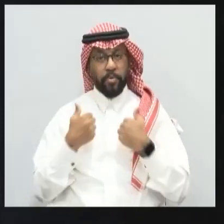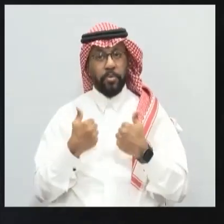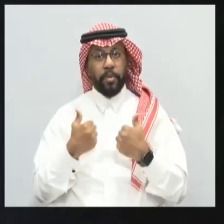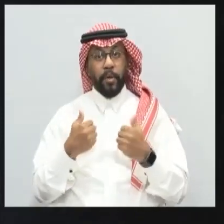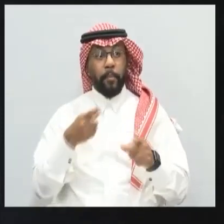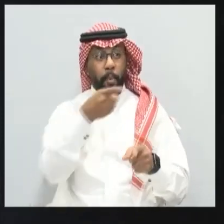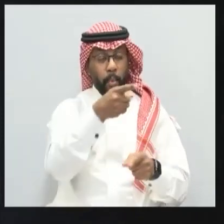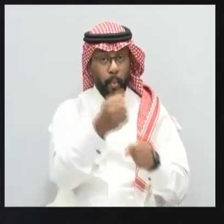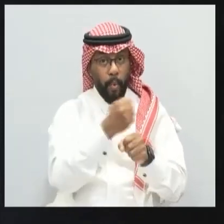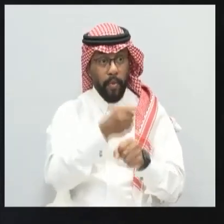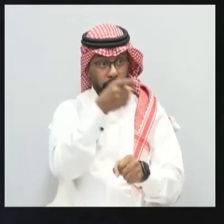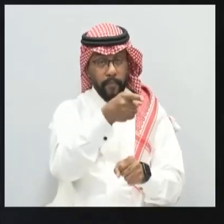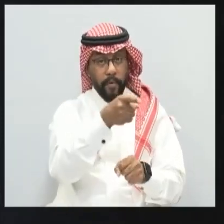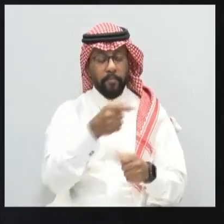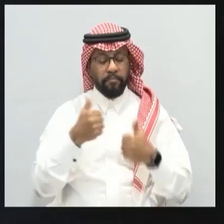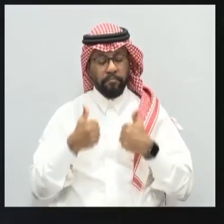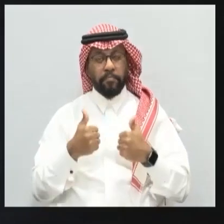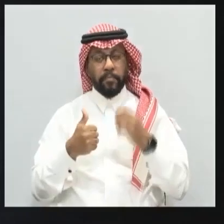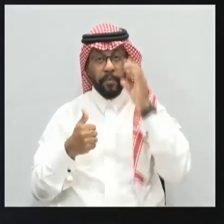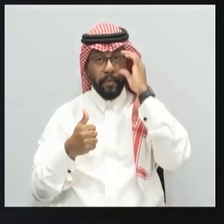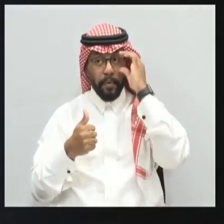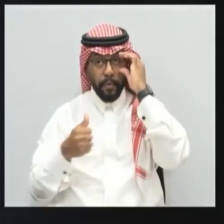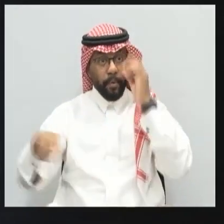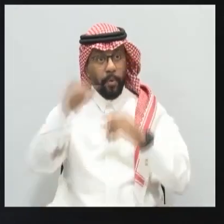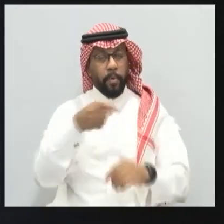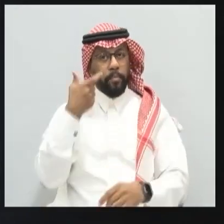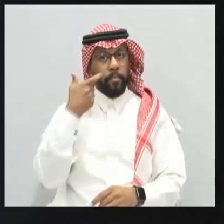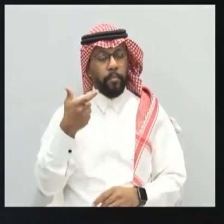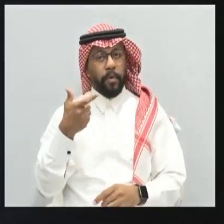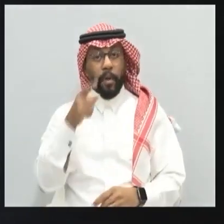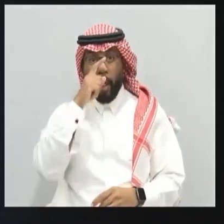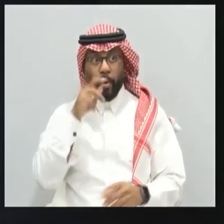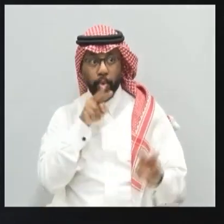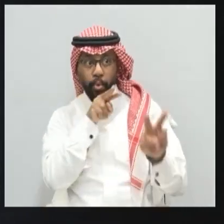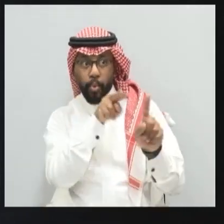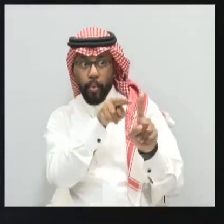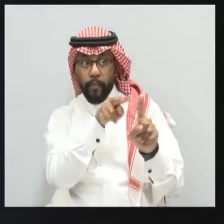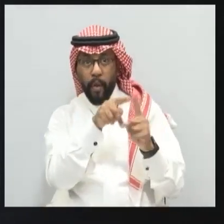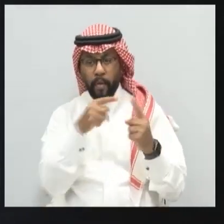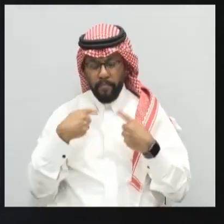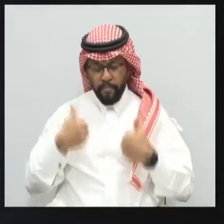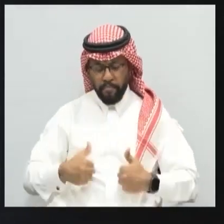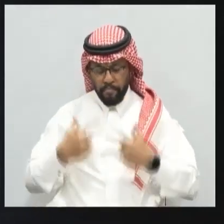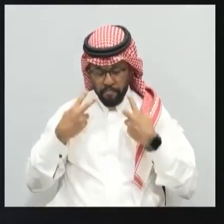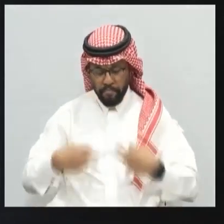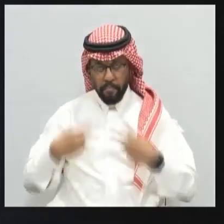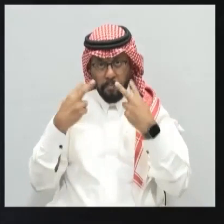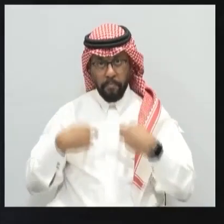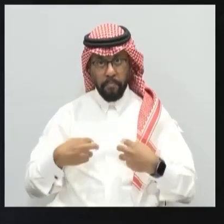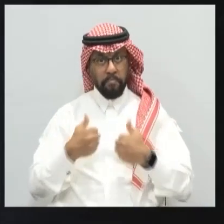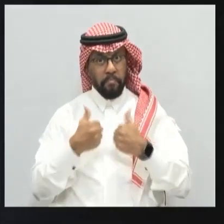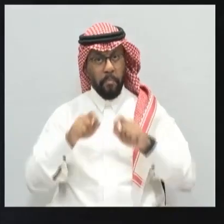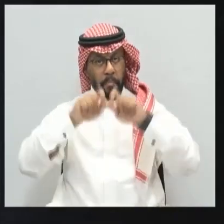تتوظف وتعمل عن جهه عملك ف الجهات تهتم كثيرا في ان تكون ذا هندام